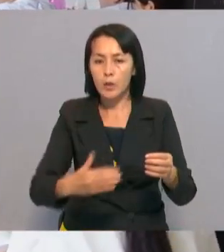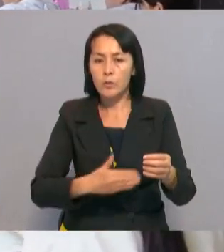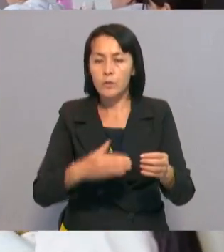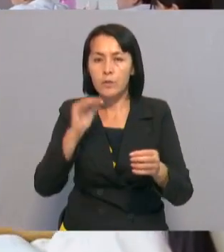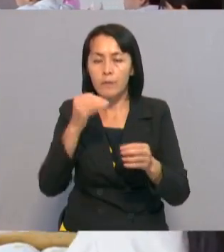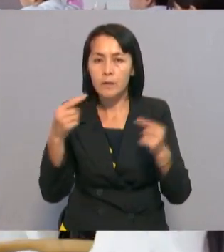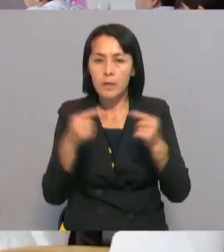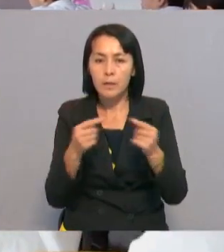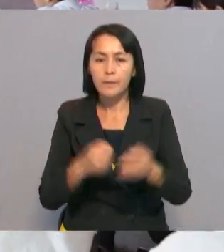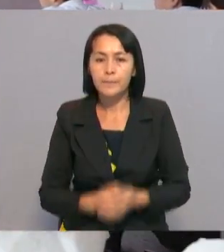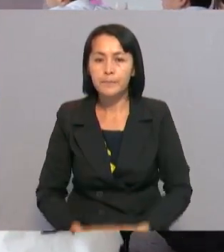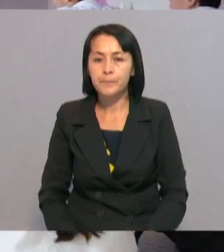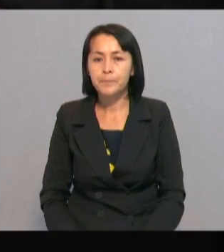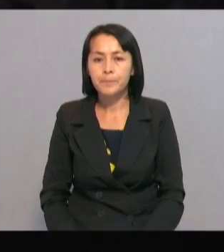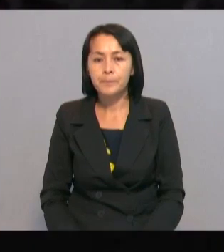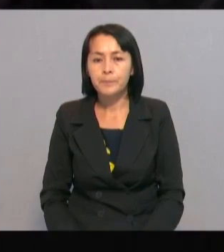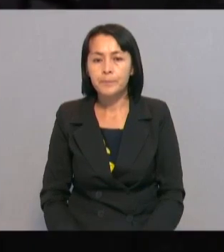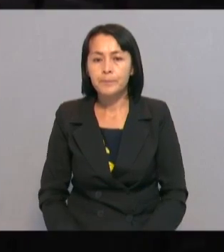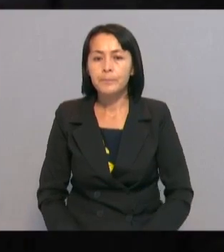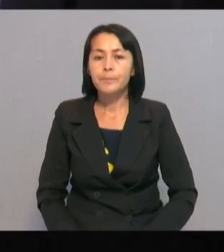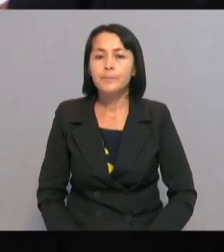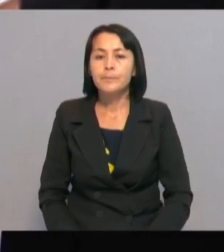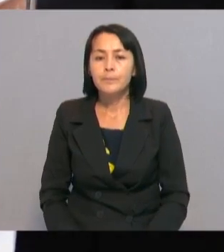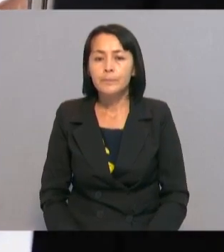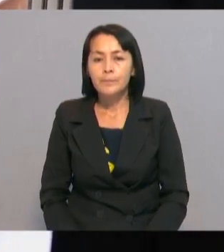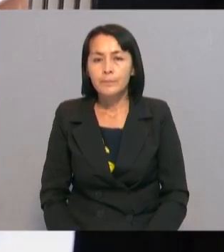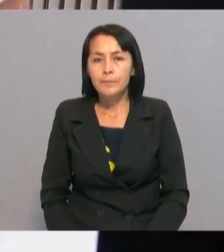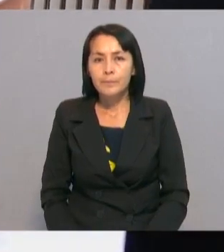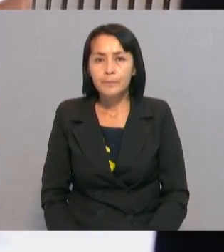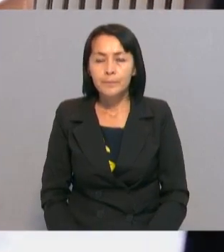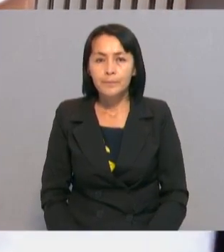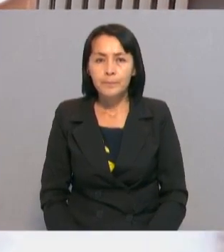анықталып отыр. Күнту Арынбек, Нұркен Жалбиев, Мадижа Парханов, жаңалықтар.